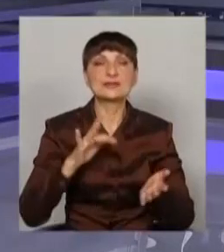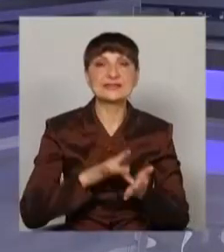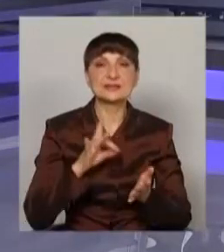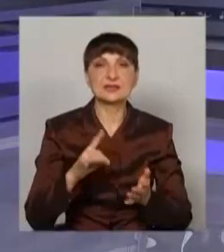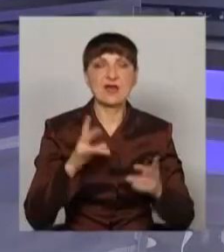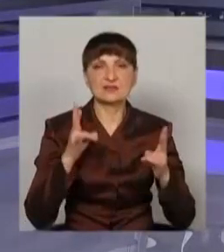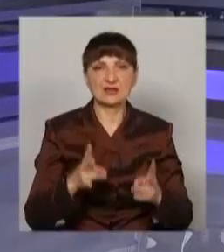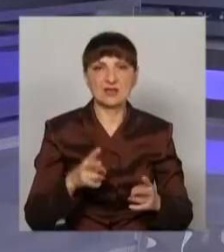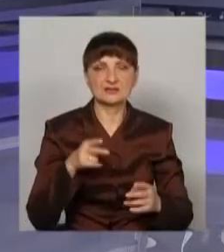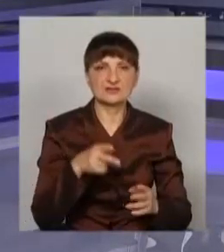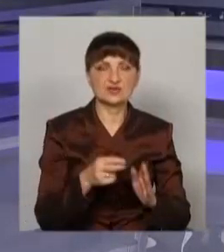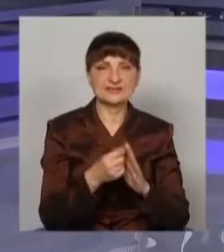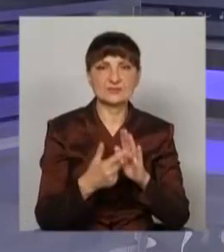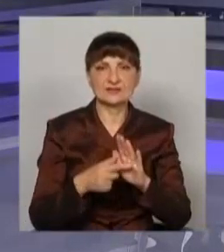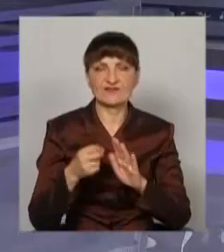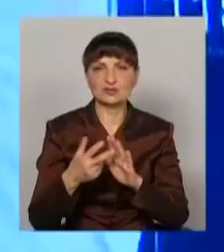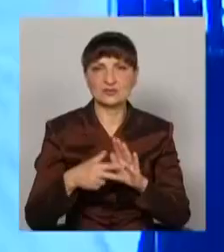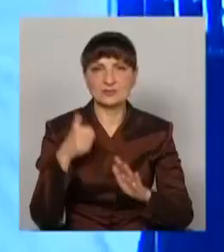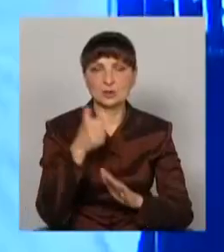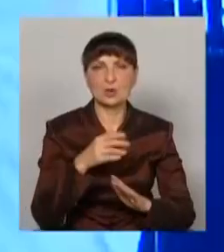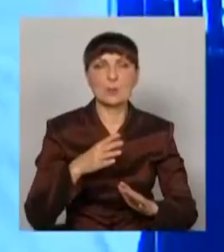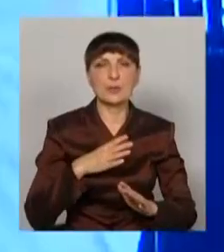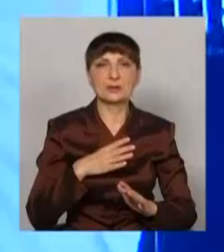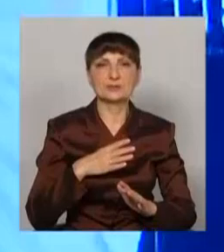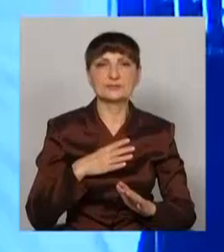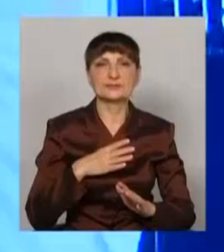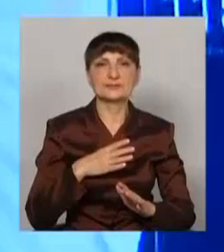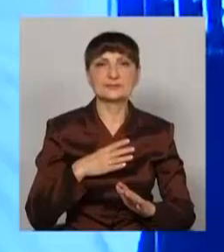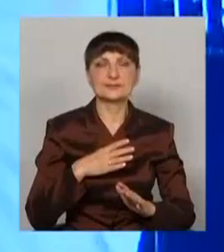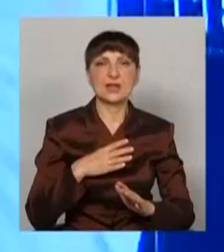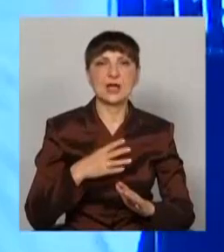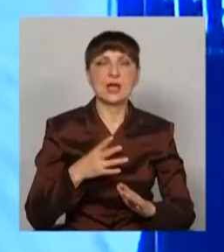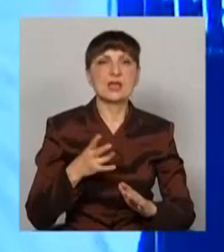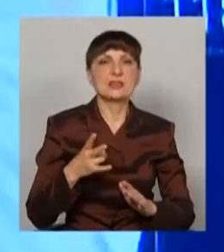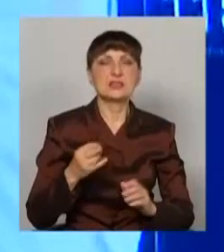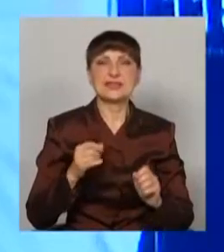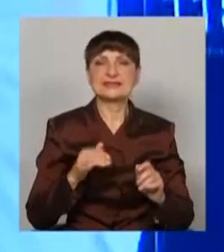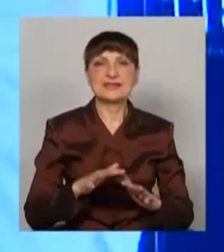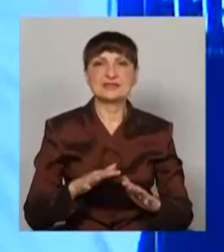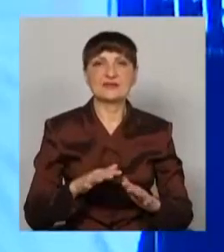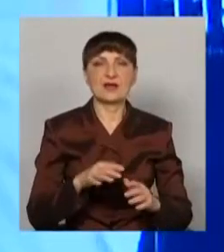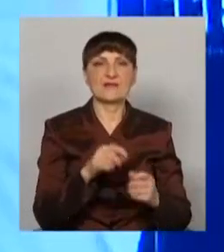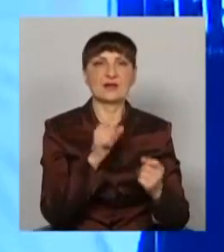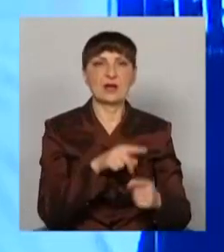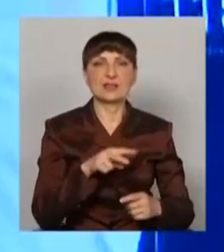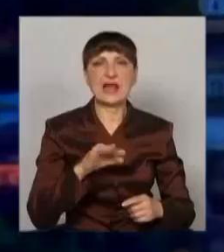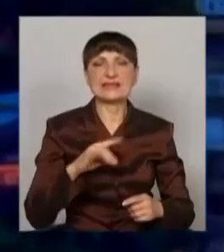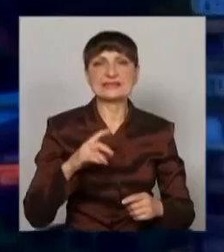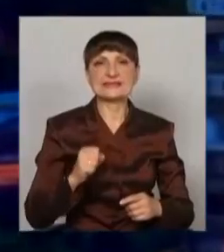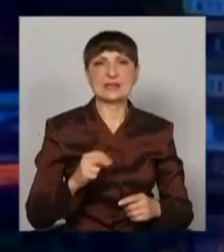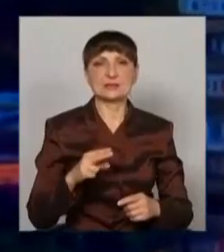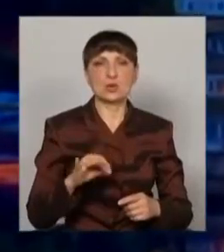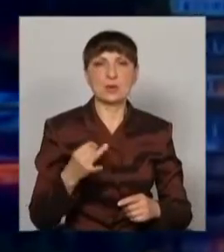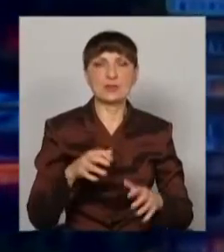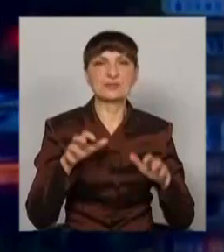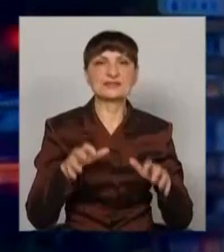трагедия в 2017-2018 году, когда сделали, к примеру, неправомерные действия в отношении Ларисы Юнбуевны, да, которая была